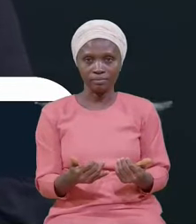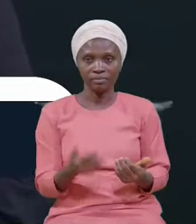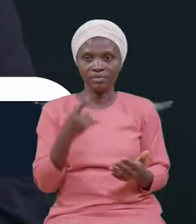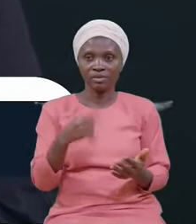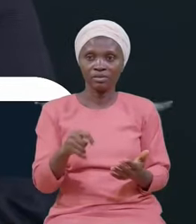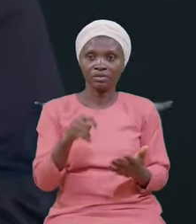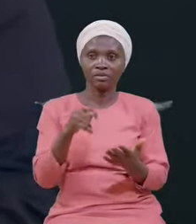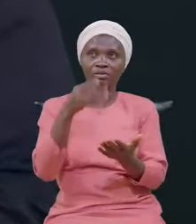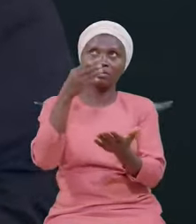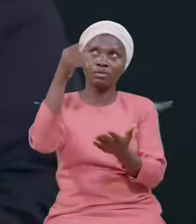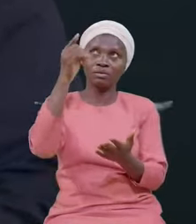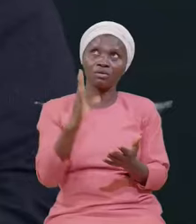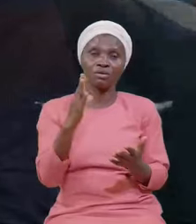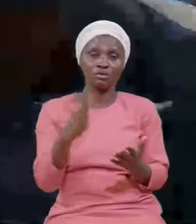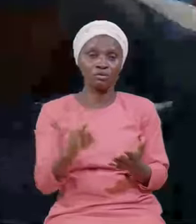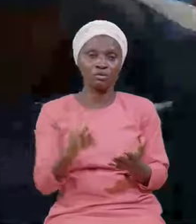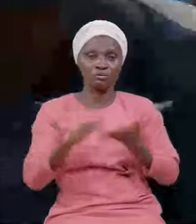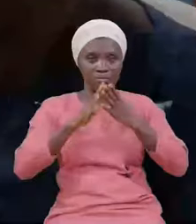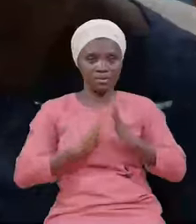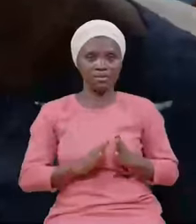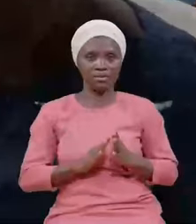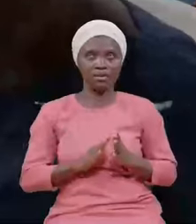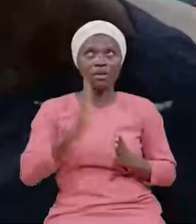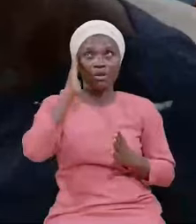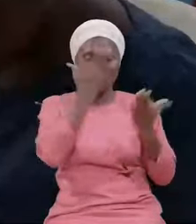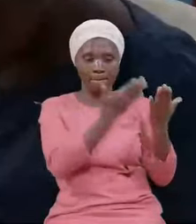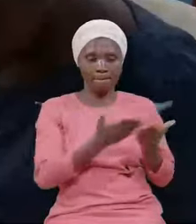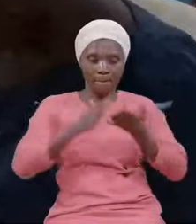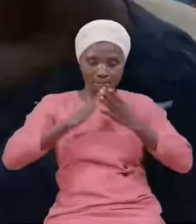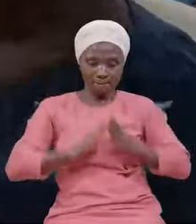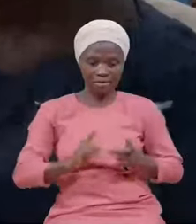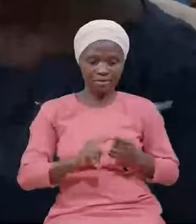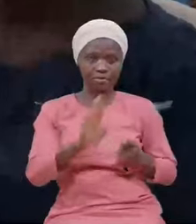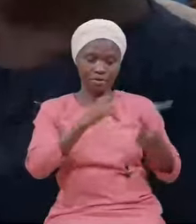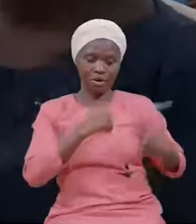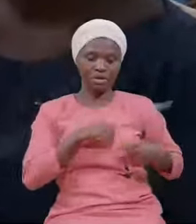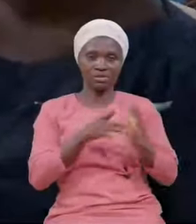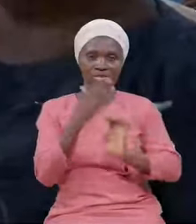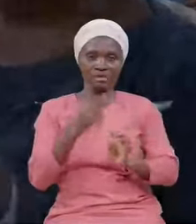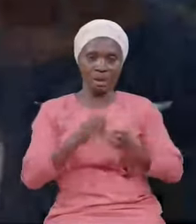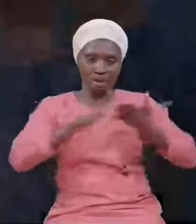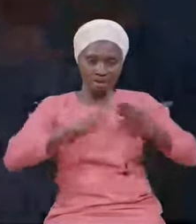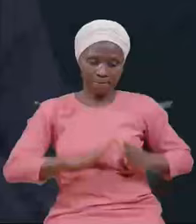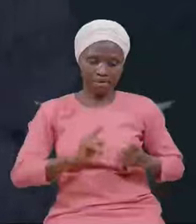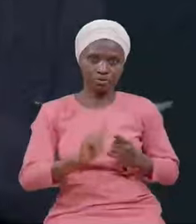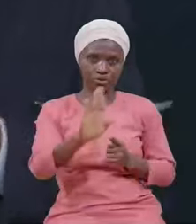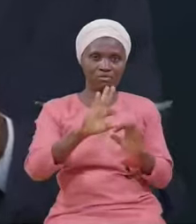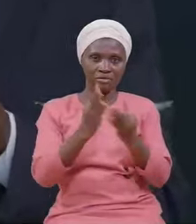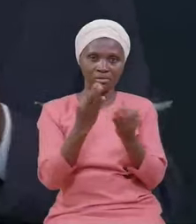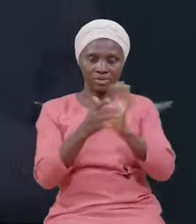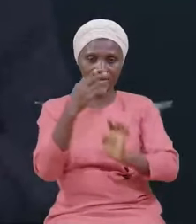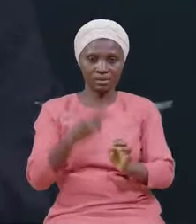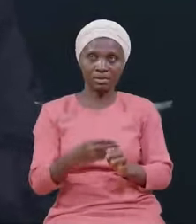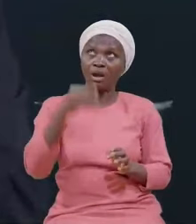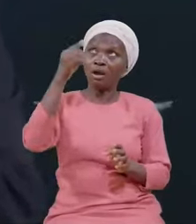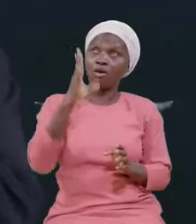Que le Dieu de paix, il apportera la paix dans ton cœur, la paix dans ta famille. Que le Dieu de paix, qui a